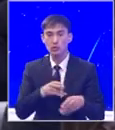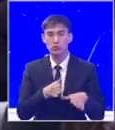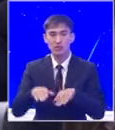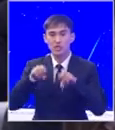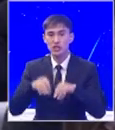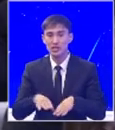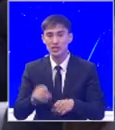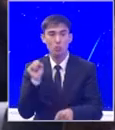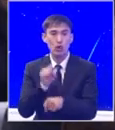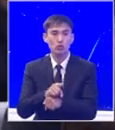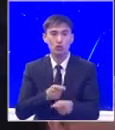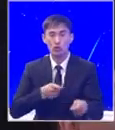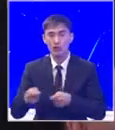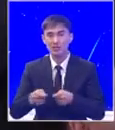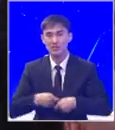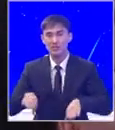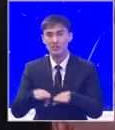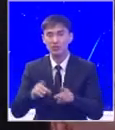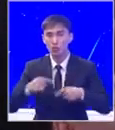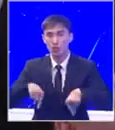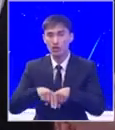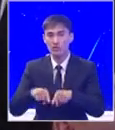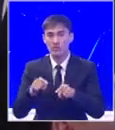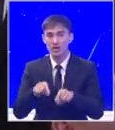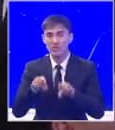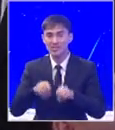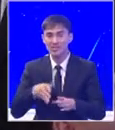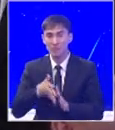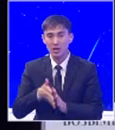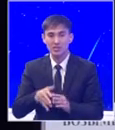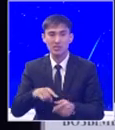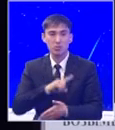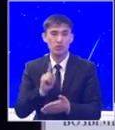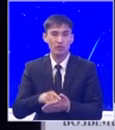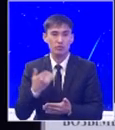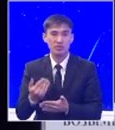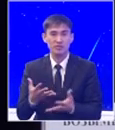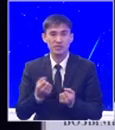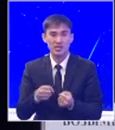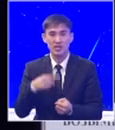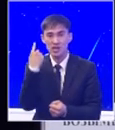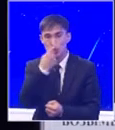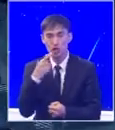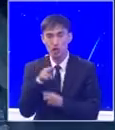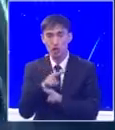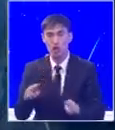и дал поручение руководителям соответствующих органов разобраться с поступившими вопросами, взяв их под личный